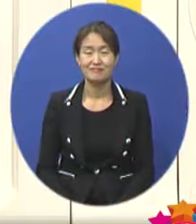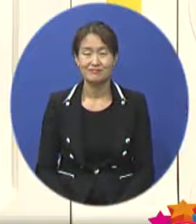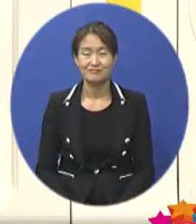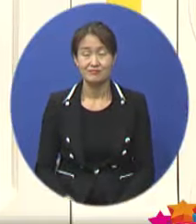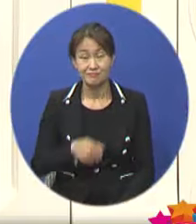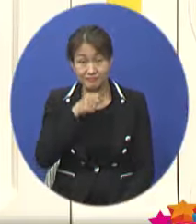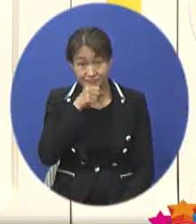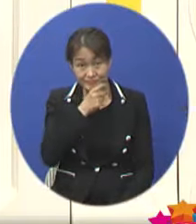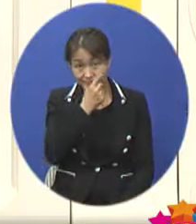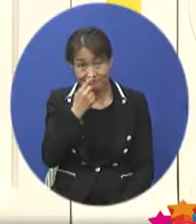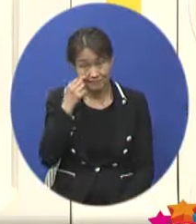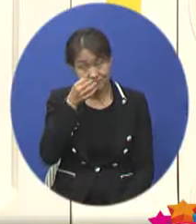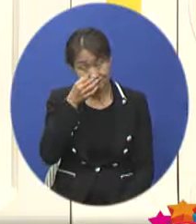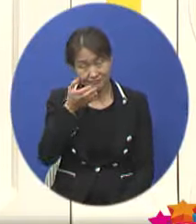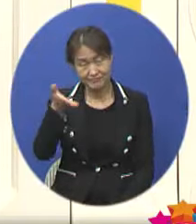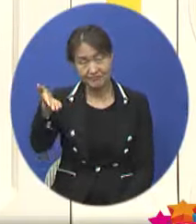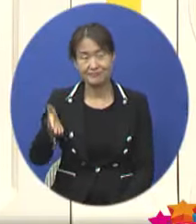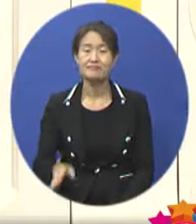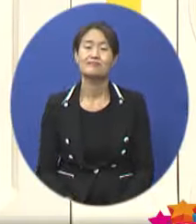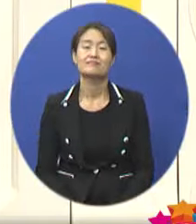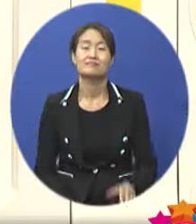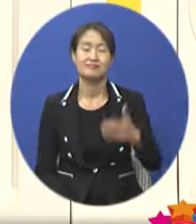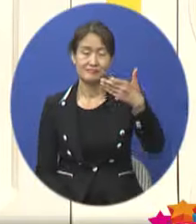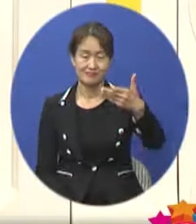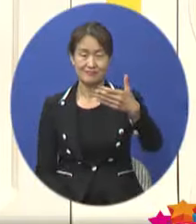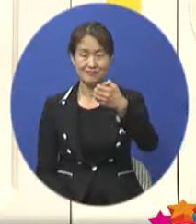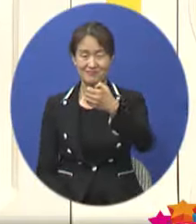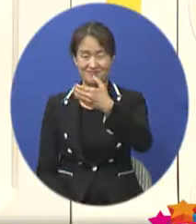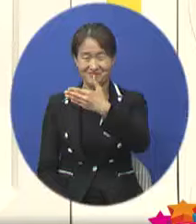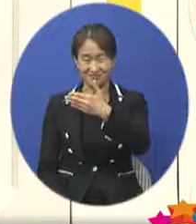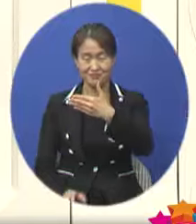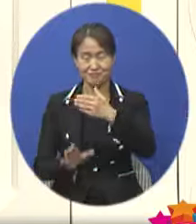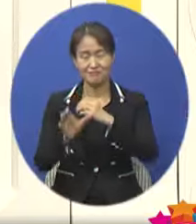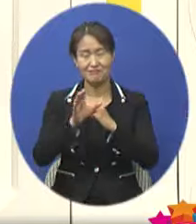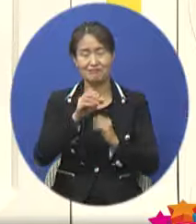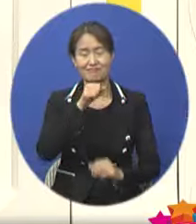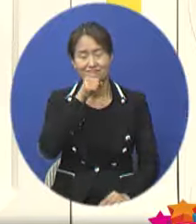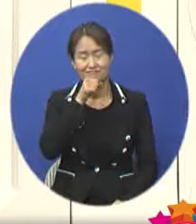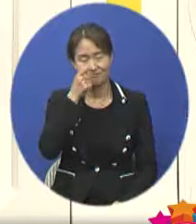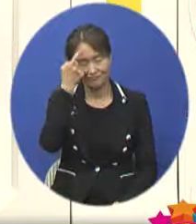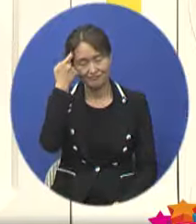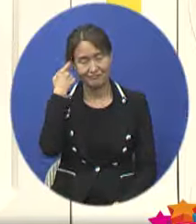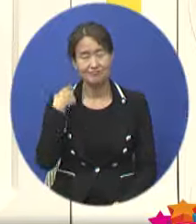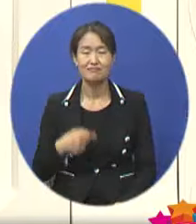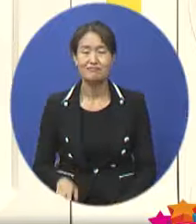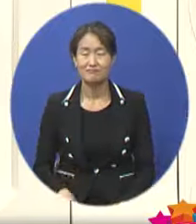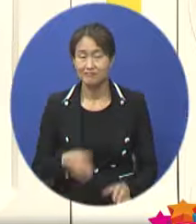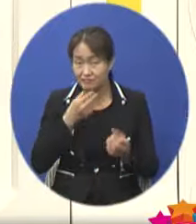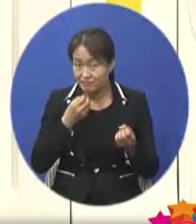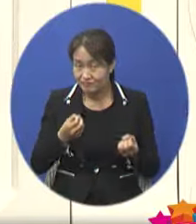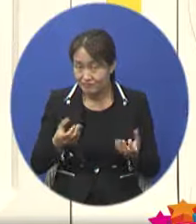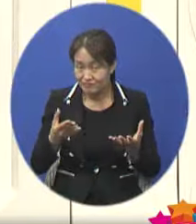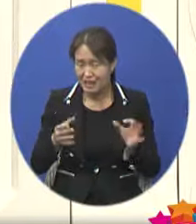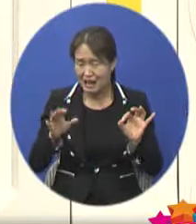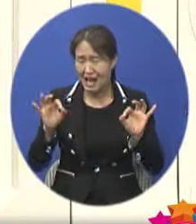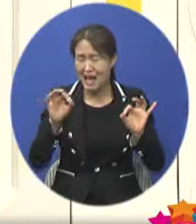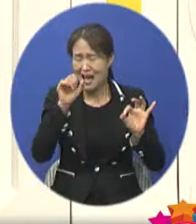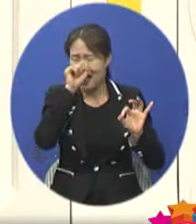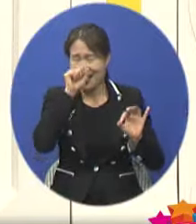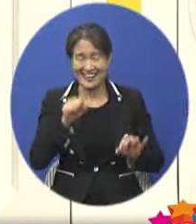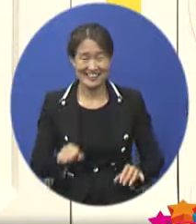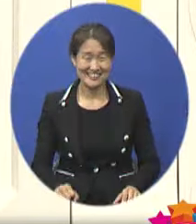자, 점수 보겠습니다. 네. 점수 보여 주세요. 10점, 9점, 9점, 보너스 9점. 네. 네, 축하드립니다. 이 양이면 또 10점 하나 더